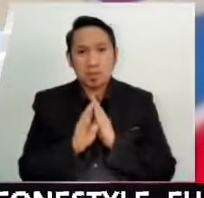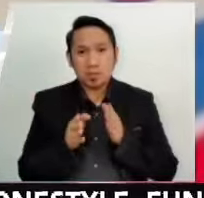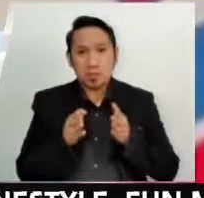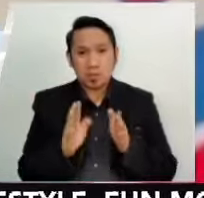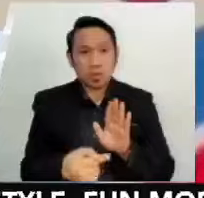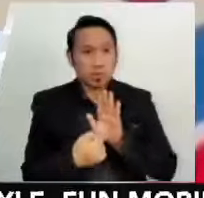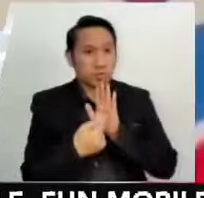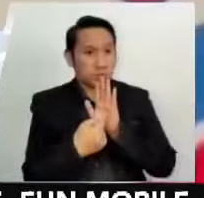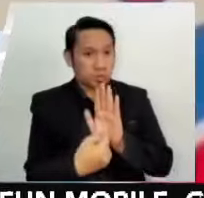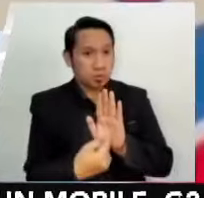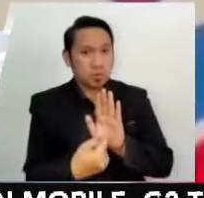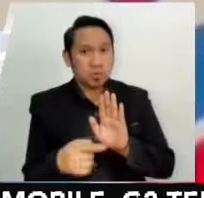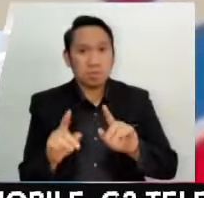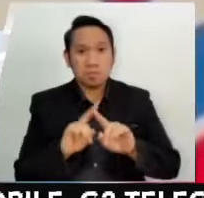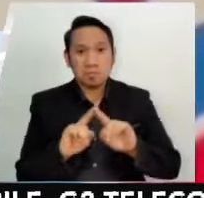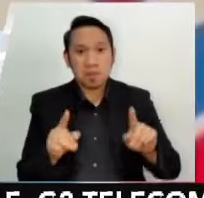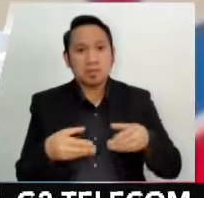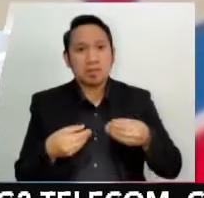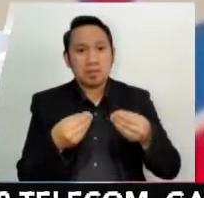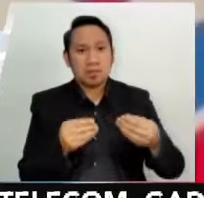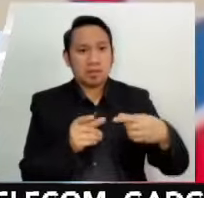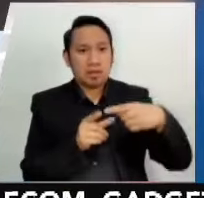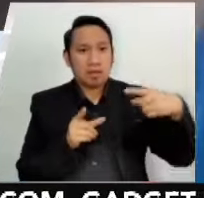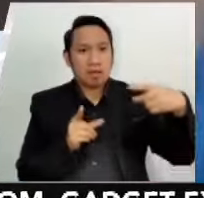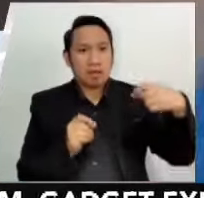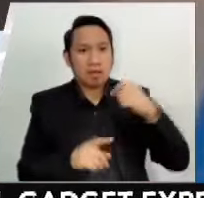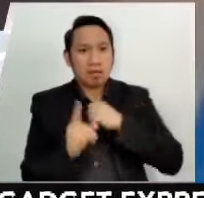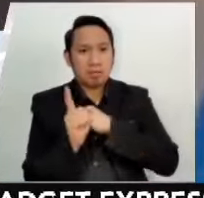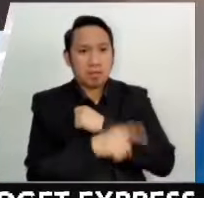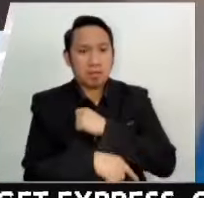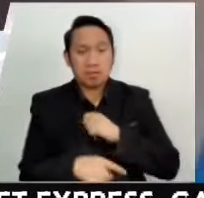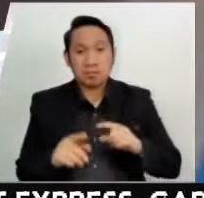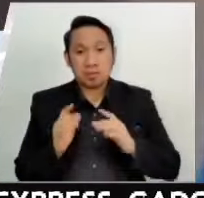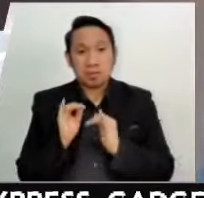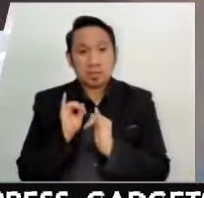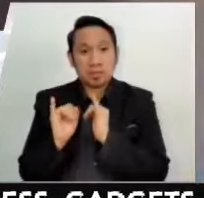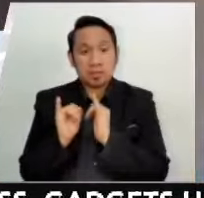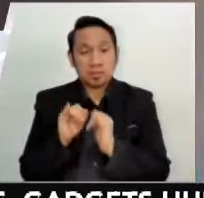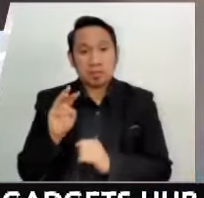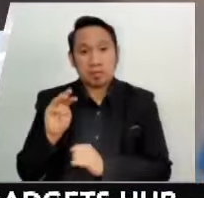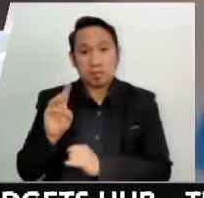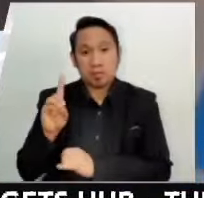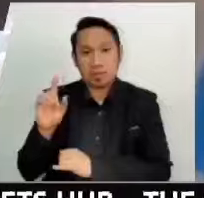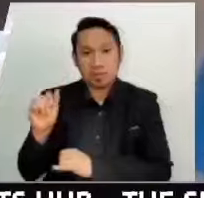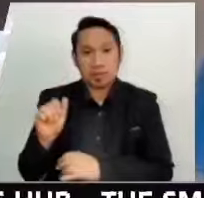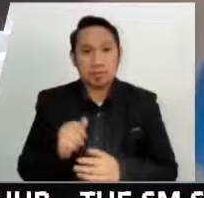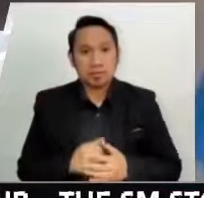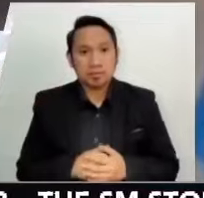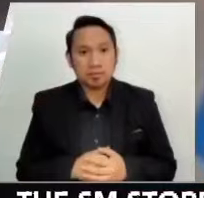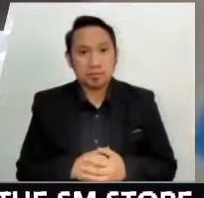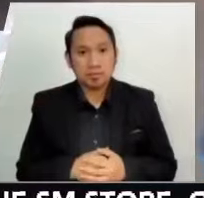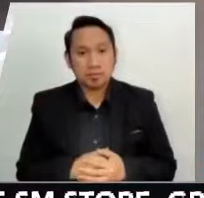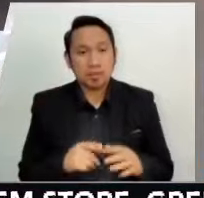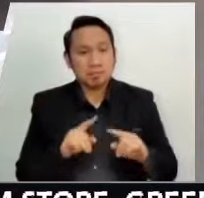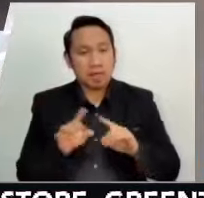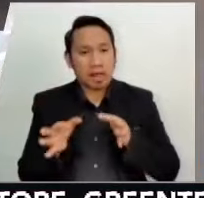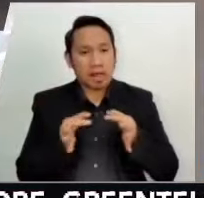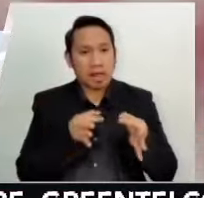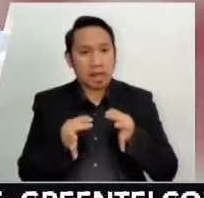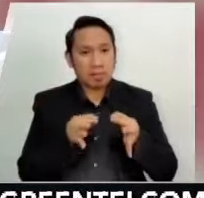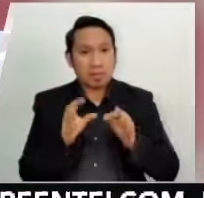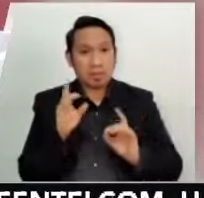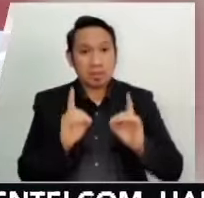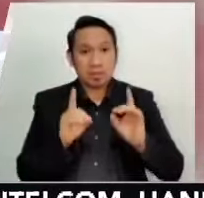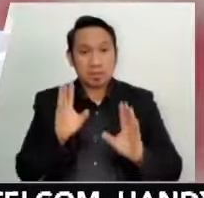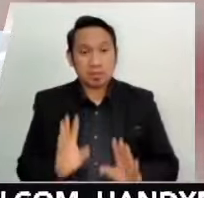pero tinikitan pa rin ng driver. Sinusubukan pa natin makuha ang panig ng MMDA kaugnay nito. Todo paliwanag naman ng mga driver ng dalawang ambulansya